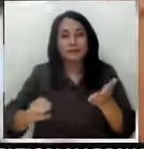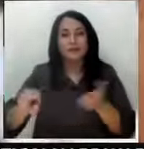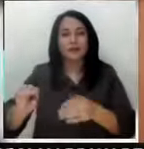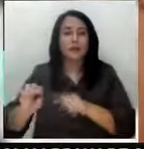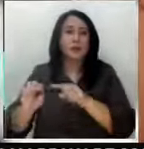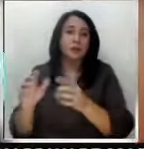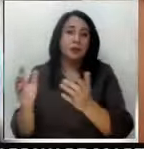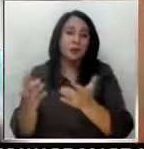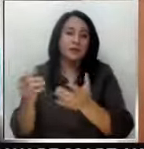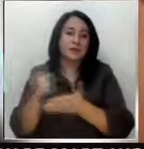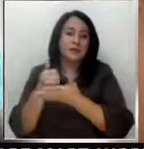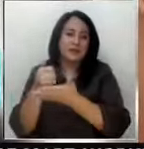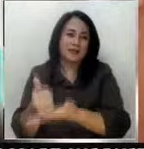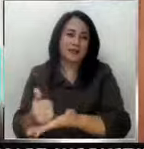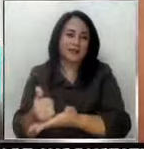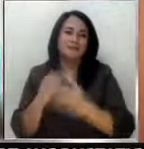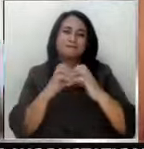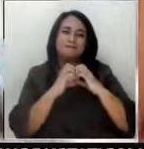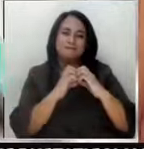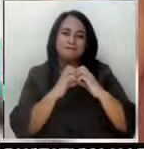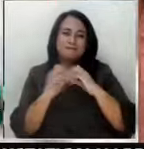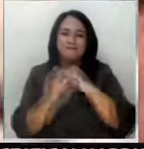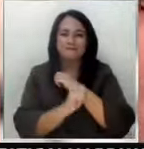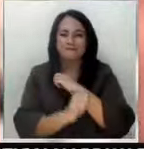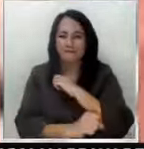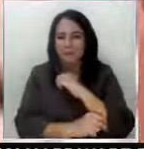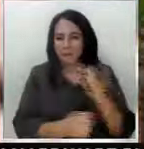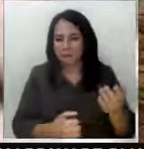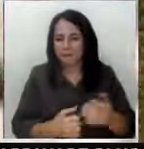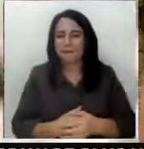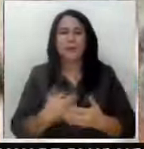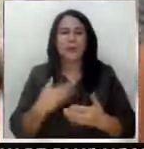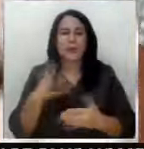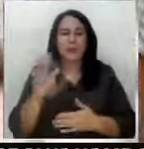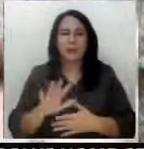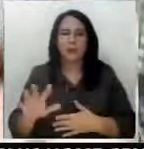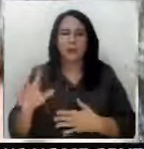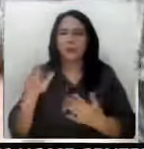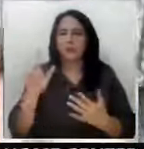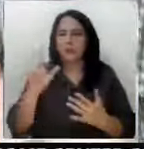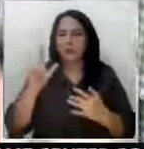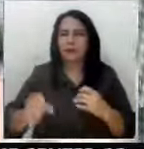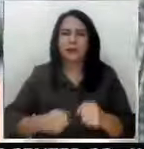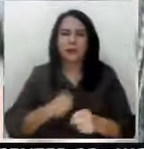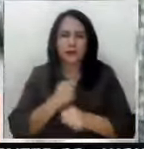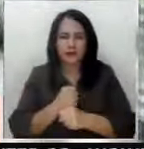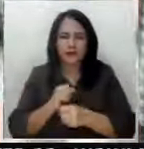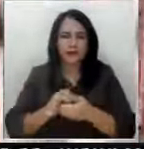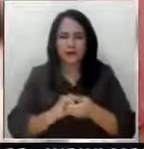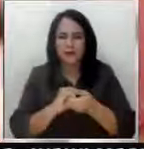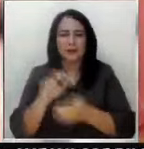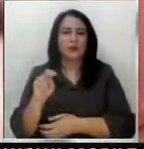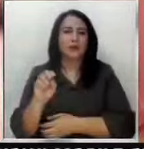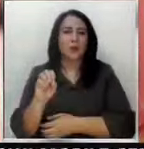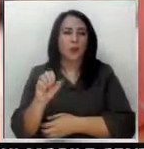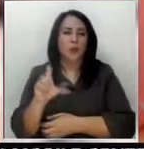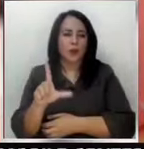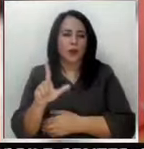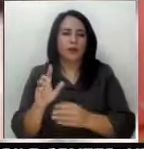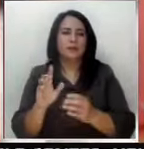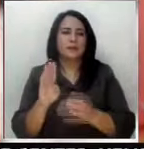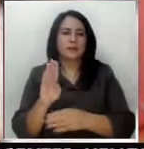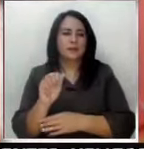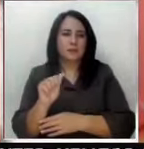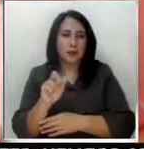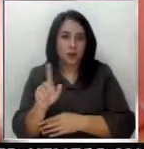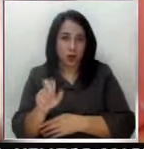tinutulungan ng Kapuso Foundation na mahigit 20 dekada ng partner ng Noel Bazaar. Noel